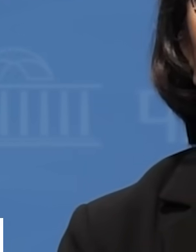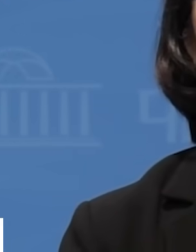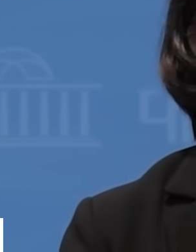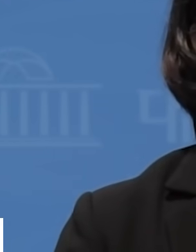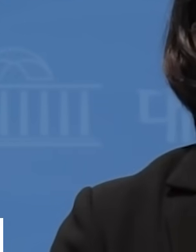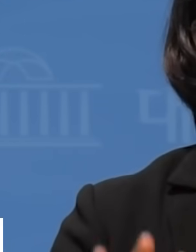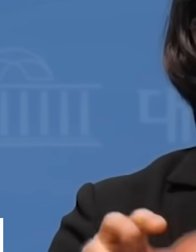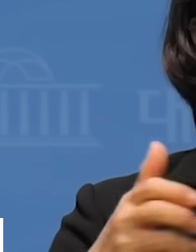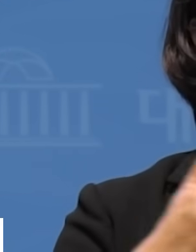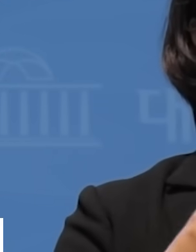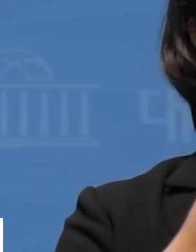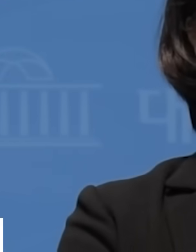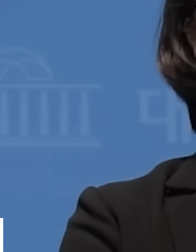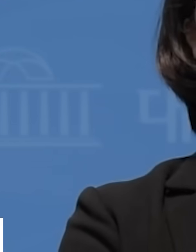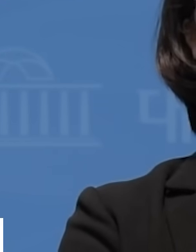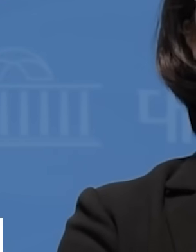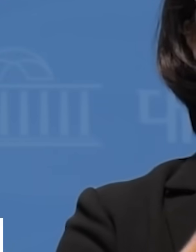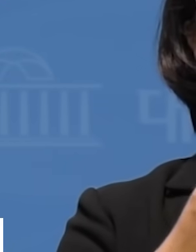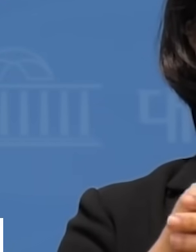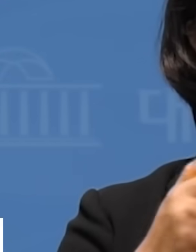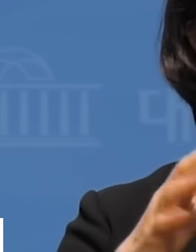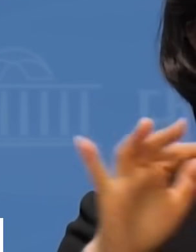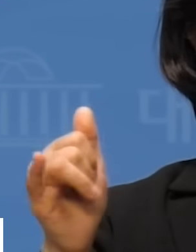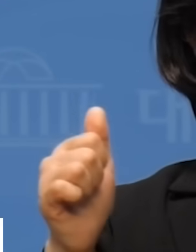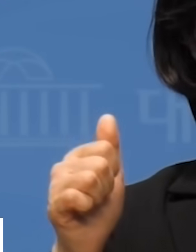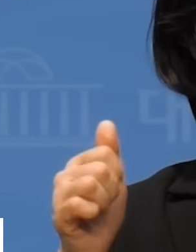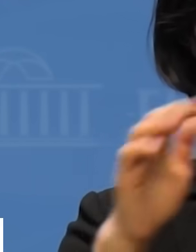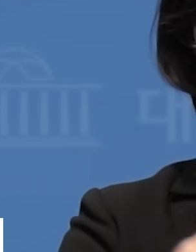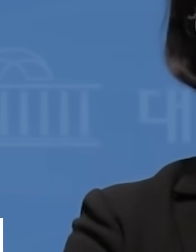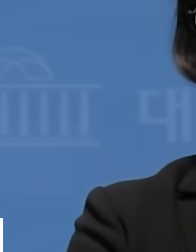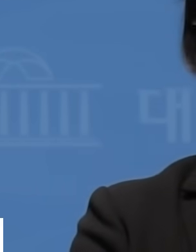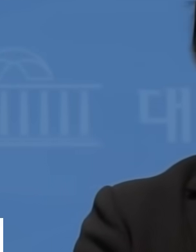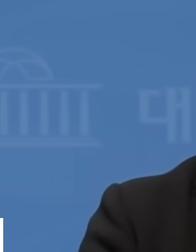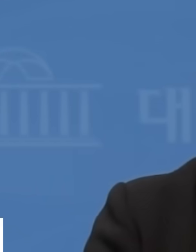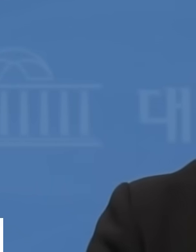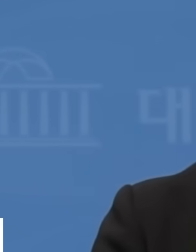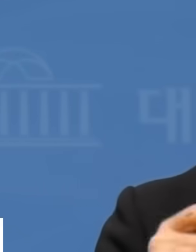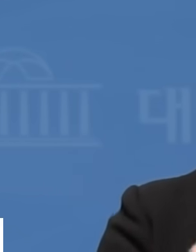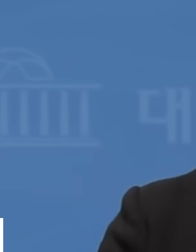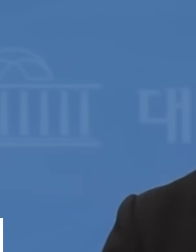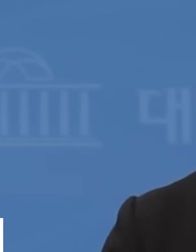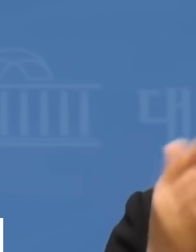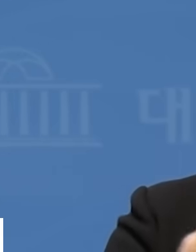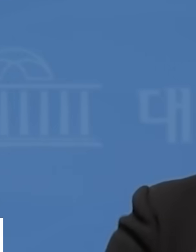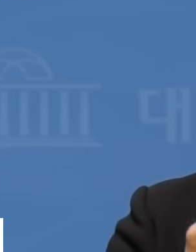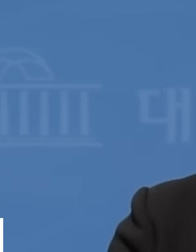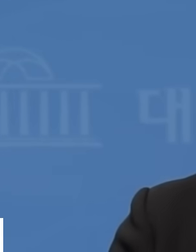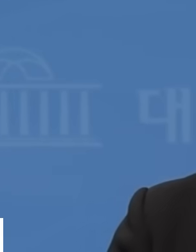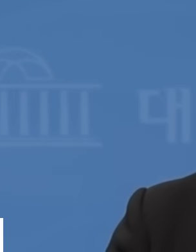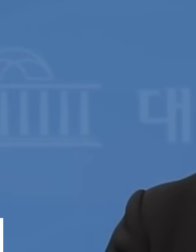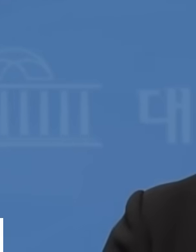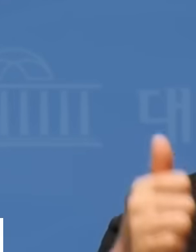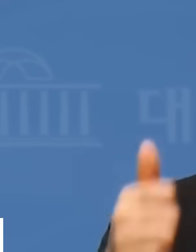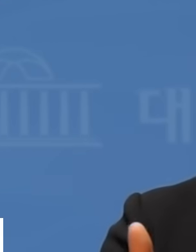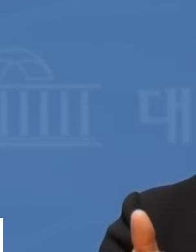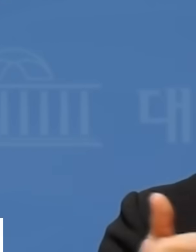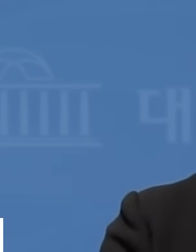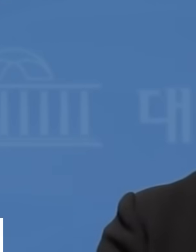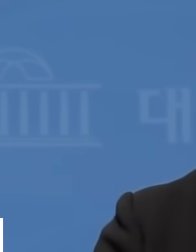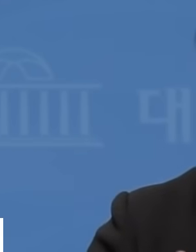독립유공자 전종관 선생님의 손자이시기도 하고 또 국가에 헌신하는 큰 마음으로 판사의 길을